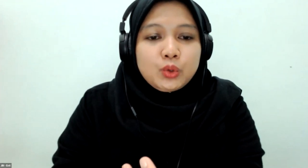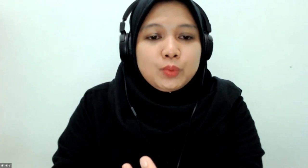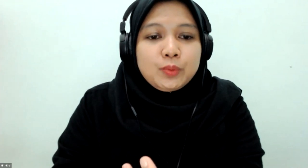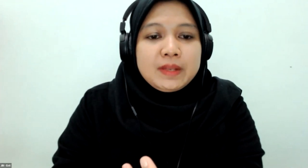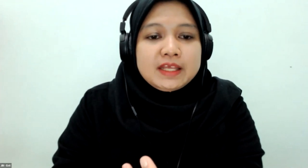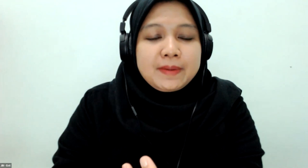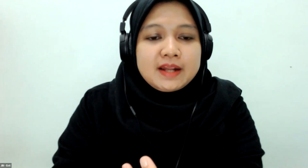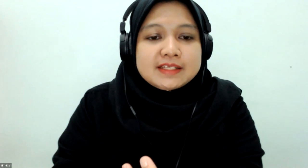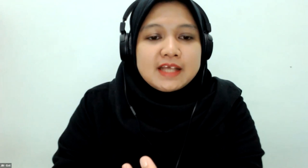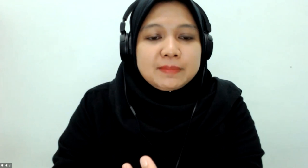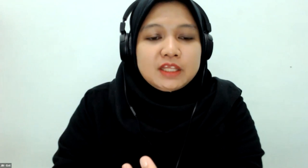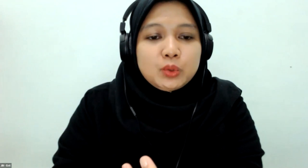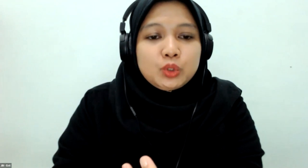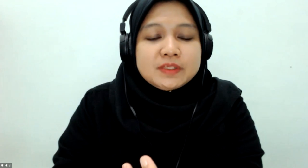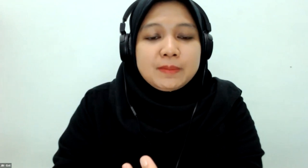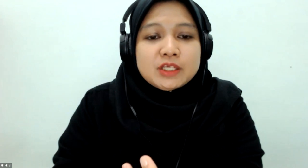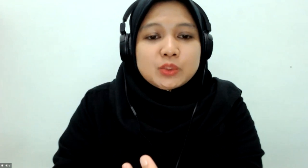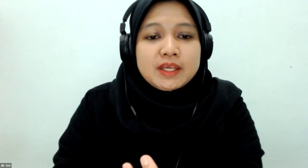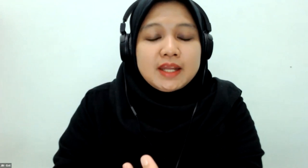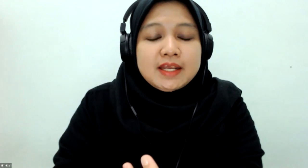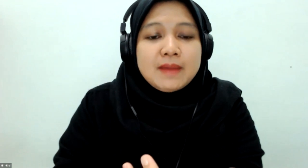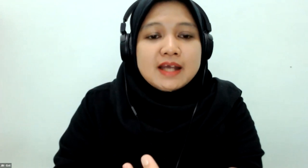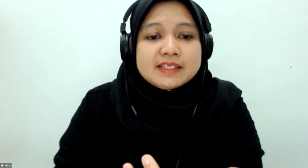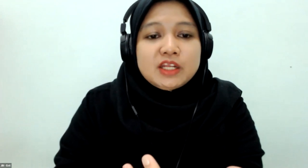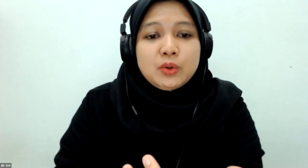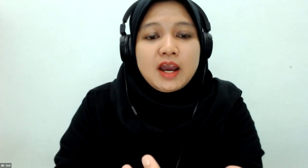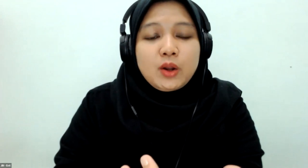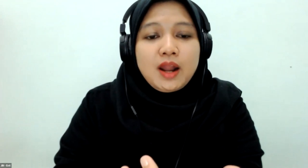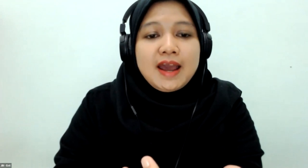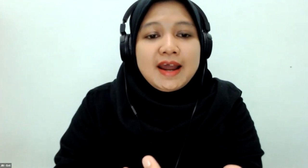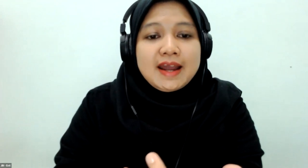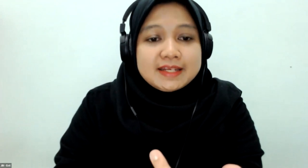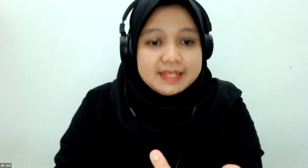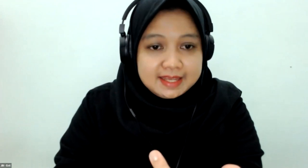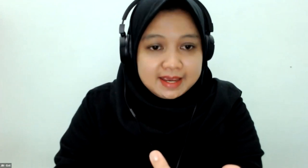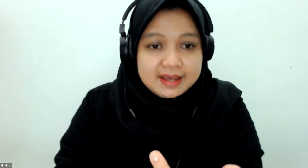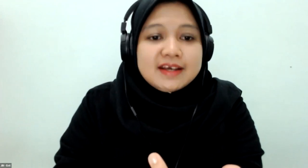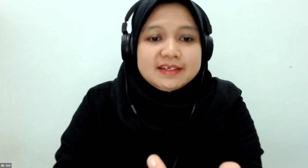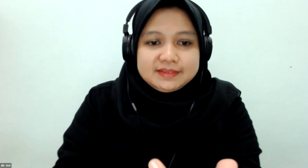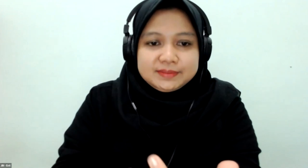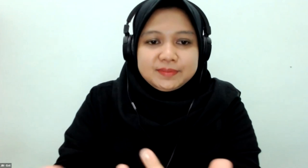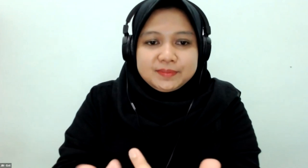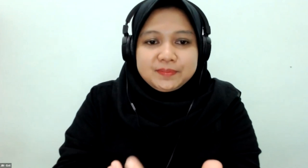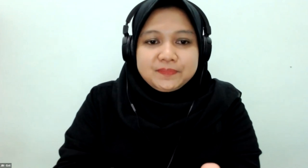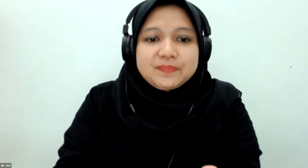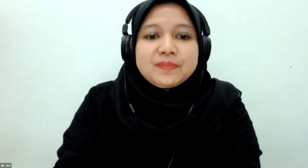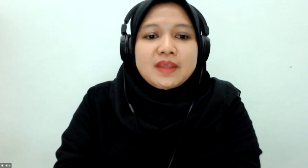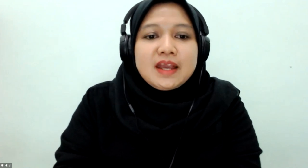guru memiliki peran yang sangat penting untuk bisa menyesuaikan dengan bahasa yang digunakan oleh anak-anak didiknya